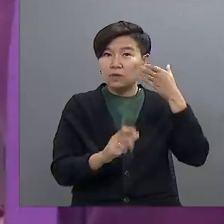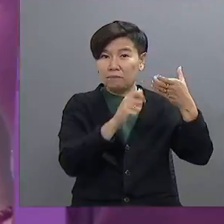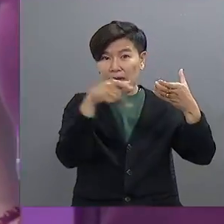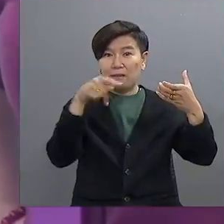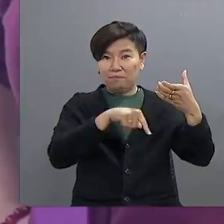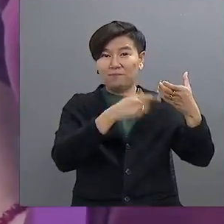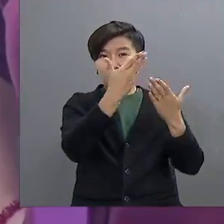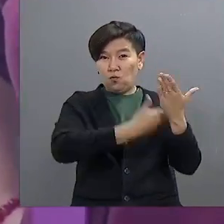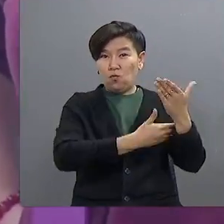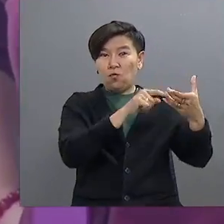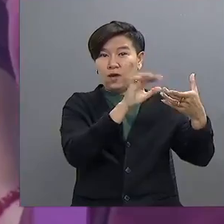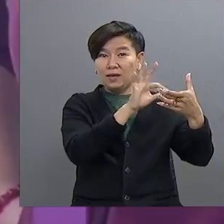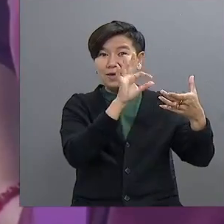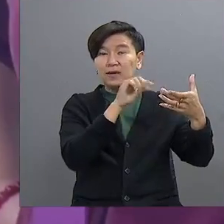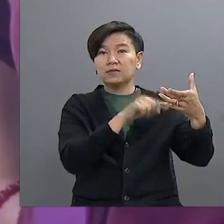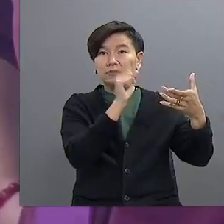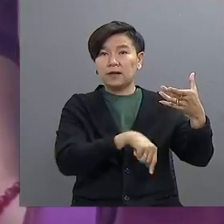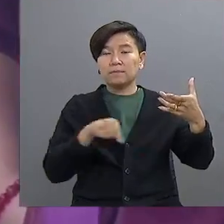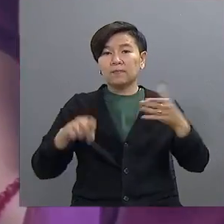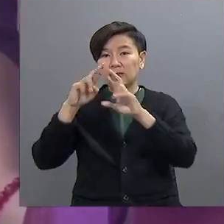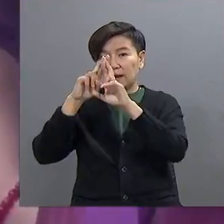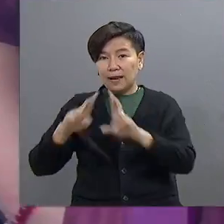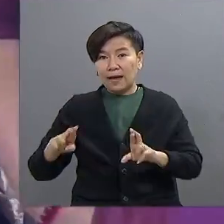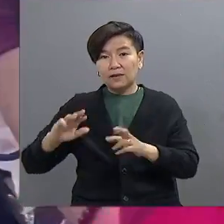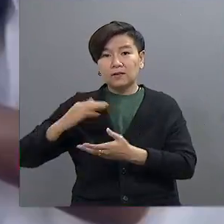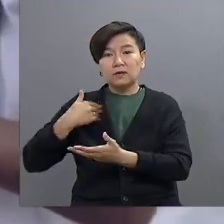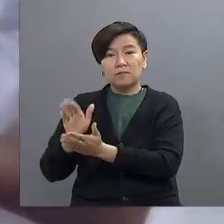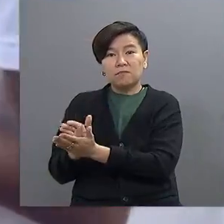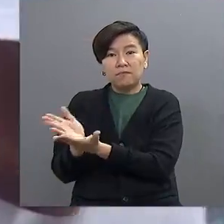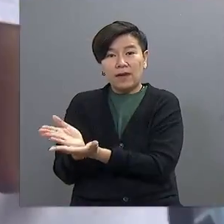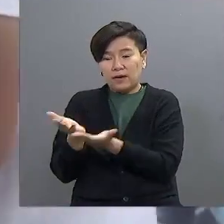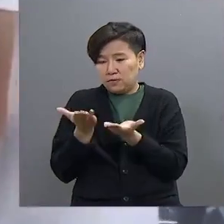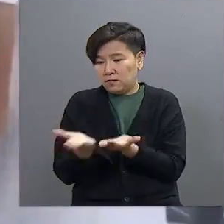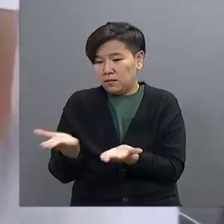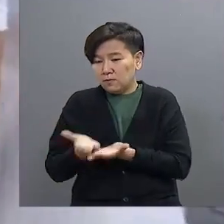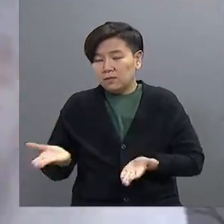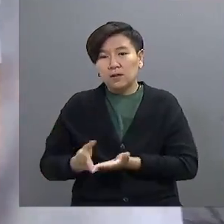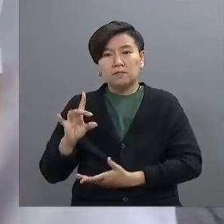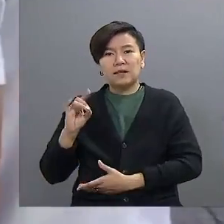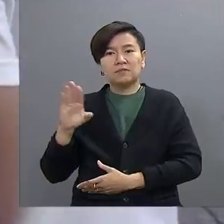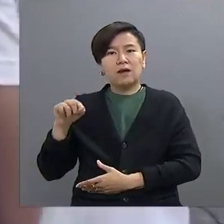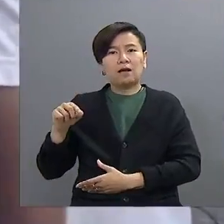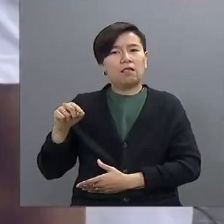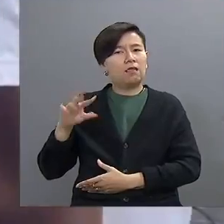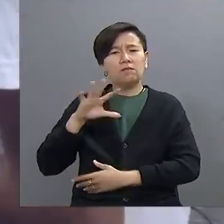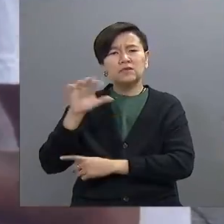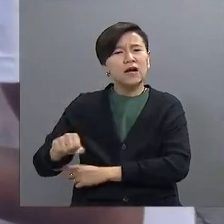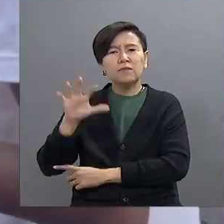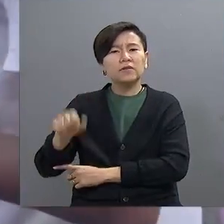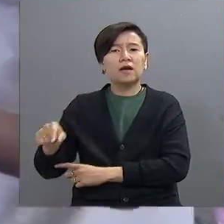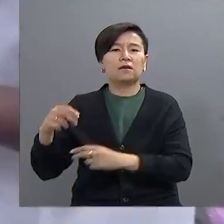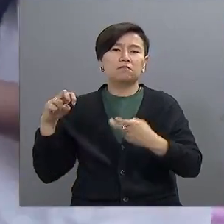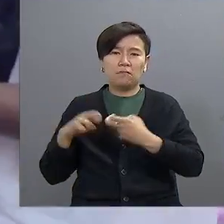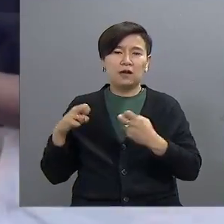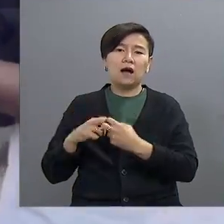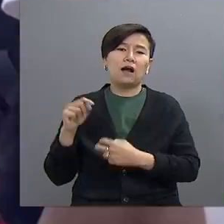ายกันอยู่อะมันยังไม่ได้80บาทเสมอไปนะคะคุณผู้ชมเนี่ยค่ะแล้วก็ยังเป็นปัญหานะคะเพราะว่าเข